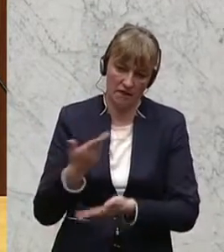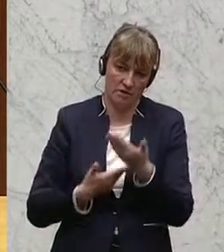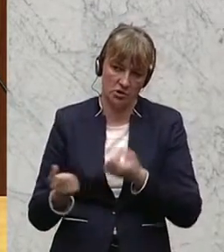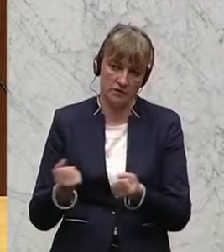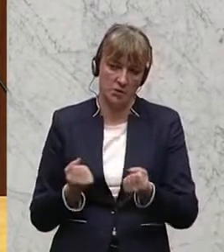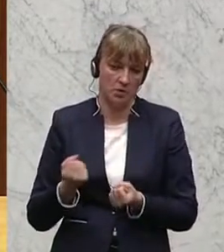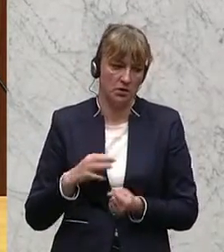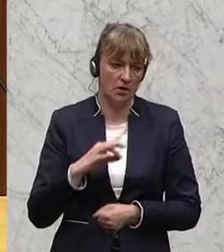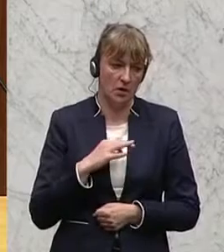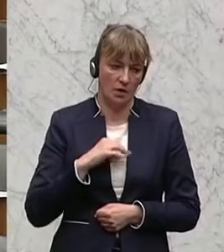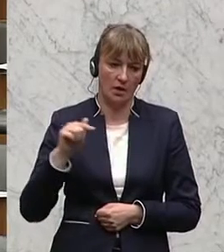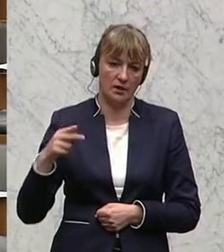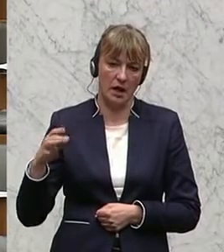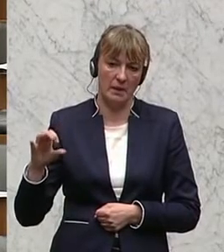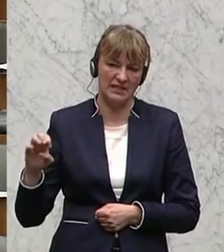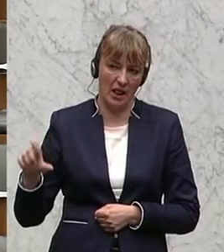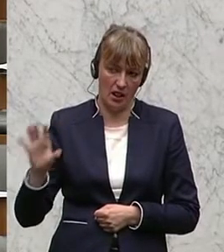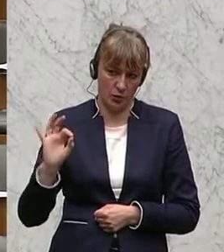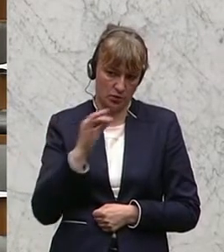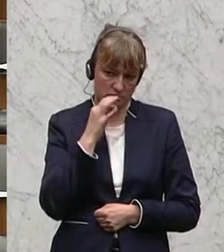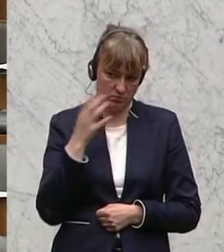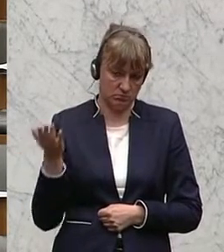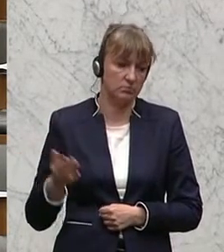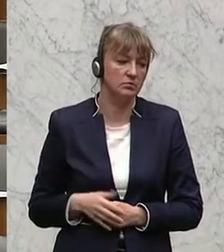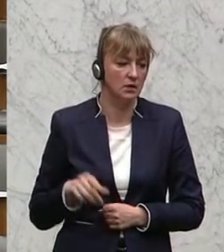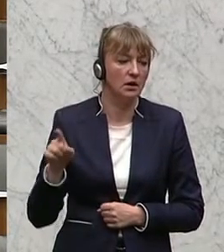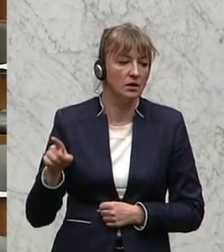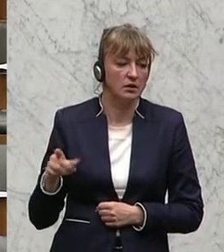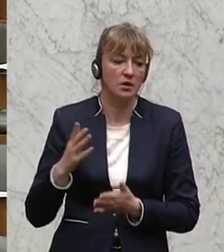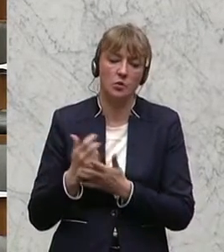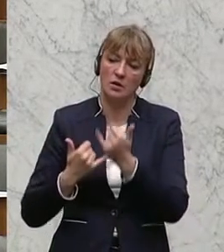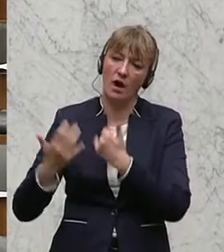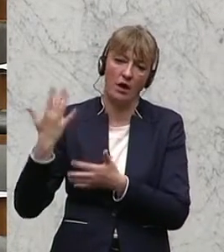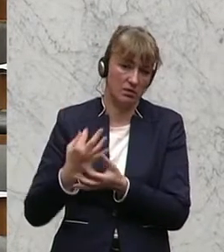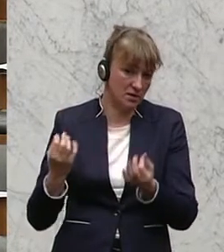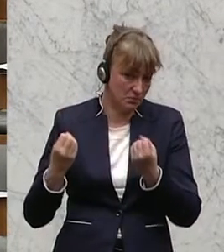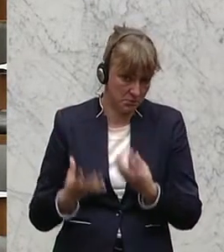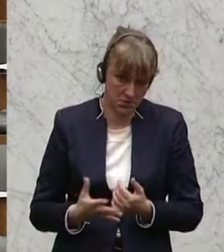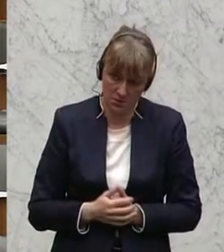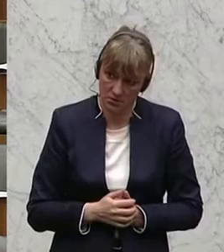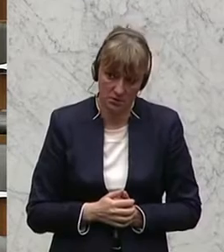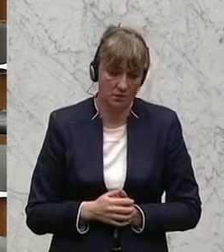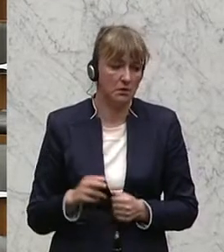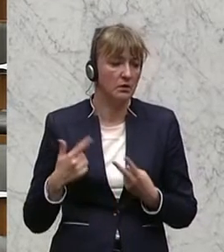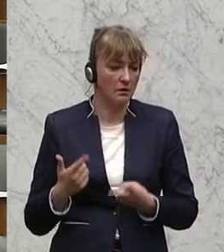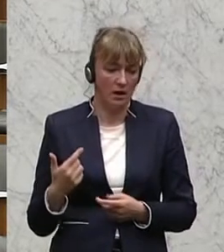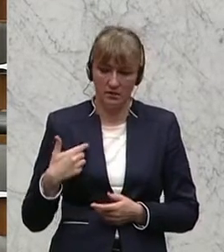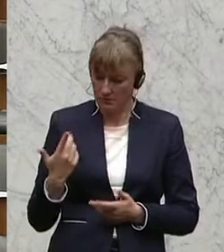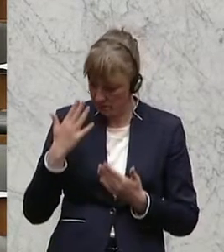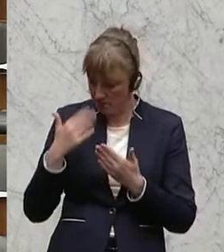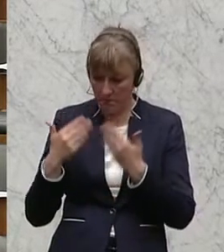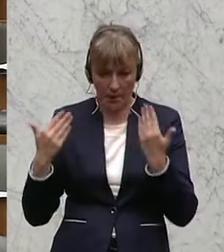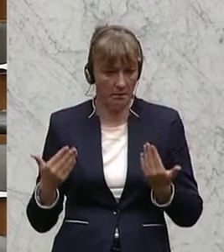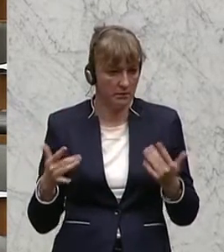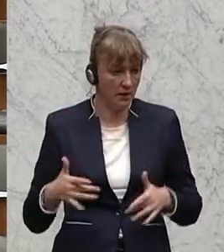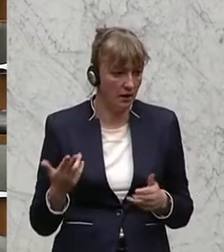Wirtschaftspolitik. Der Kollege Demesler hat es gut ausgeführt. Auch hier passiert seit Jahren nichts. Und dann haben wir das Paradoxon,